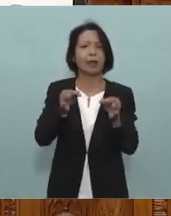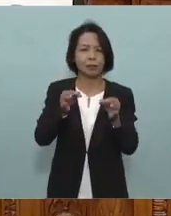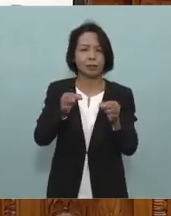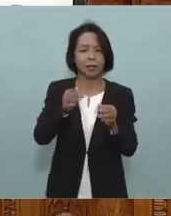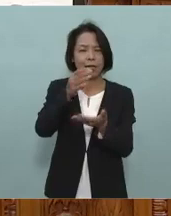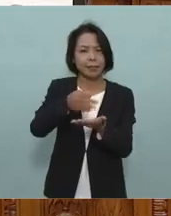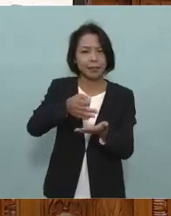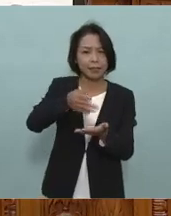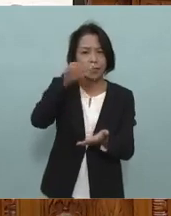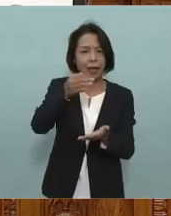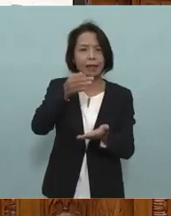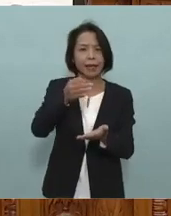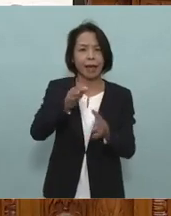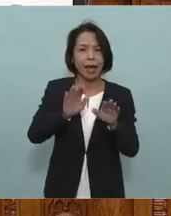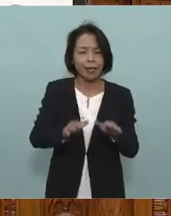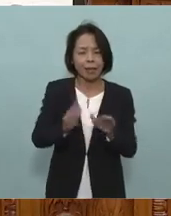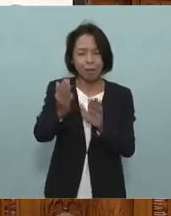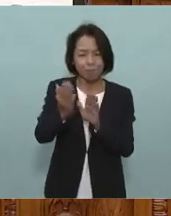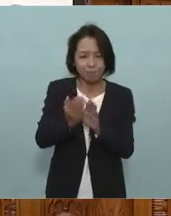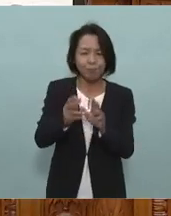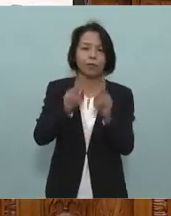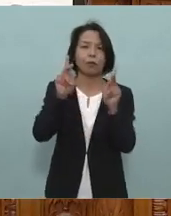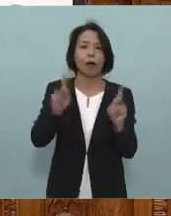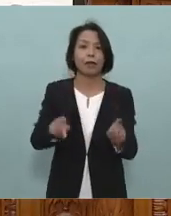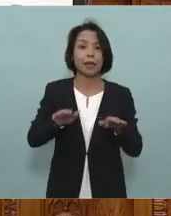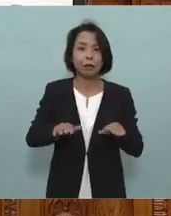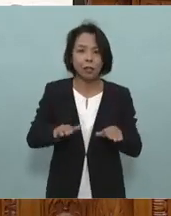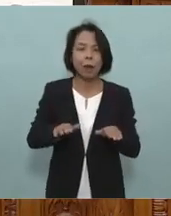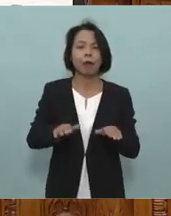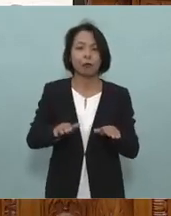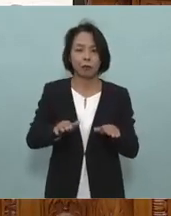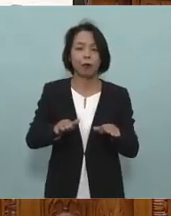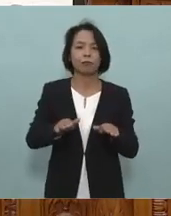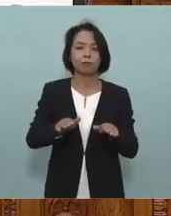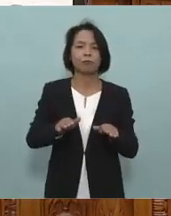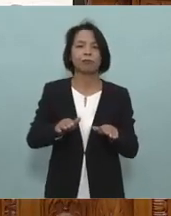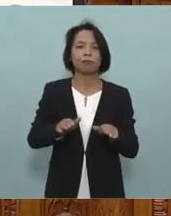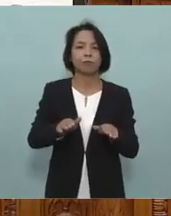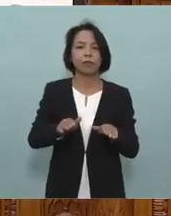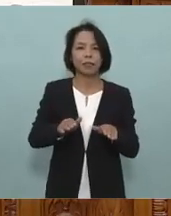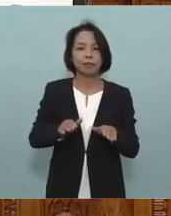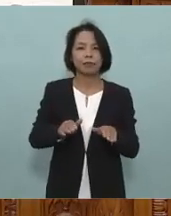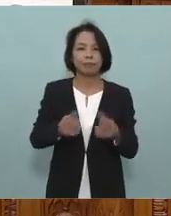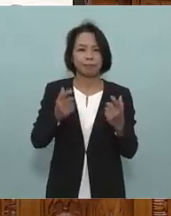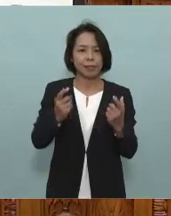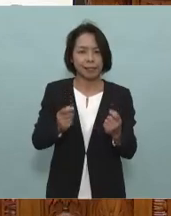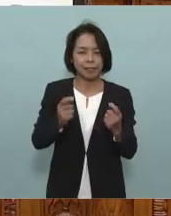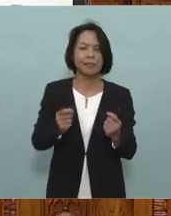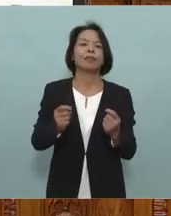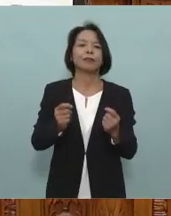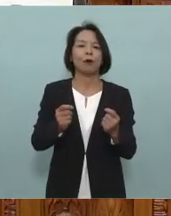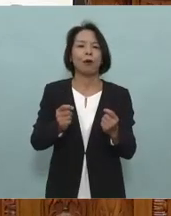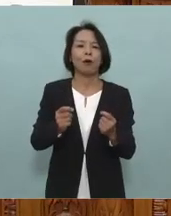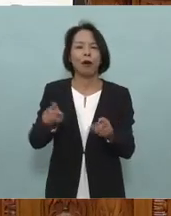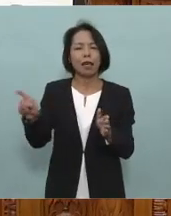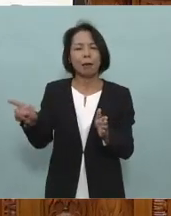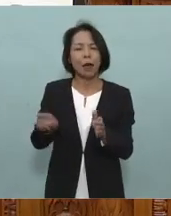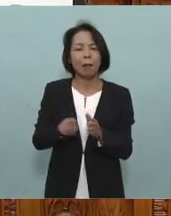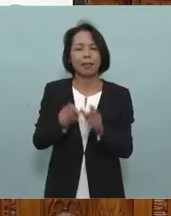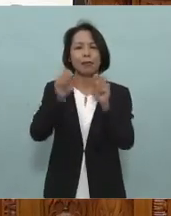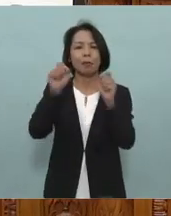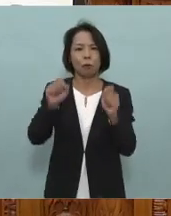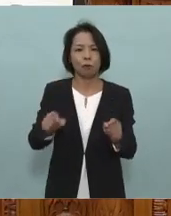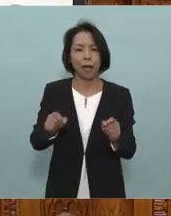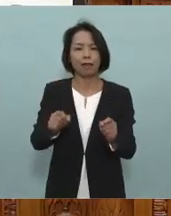賃上げが喫緊の課題となっている今こそ正面から花壇にこの赤年の大問題